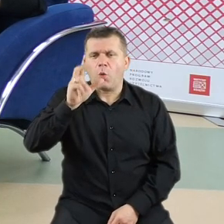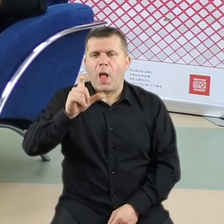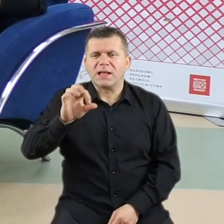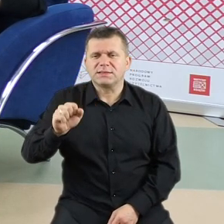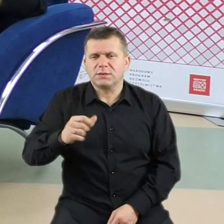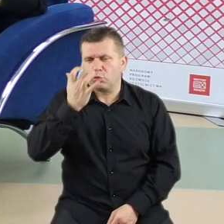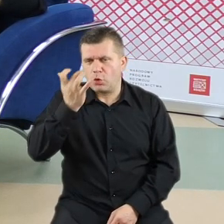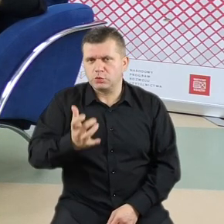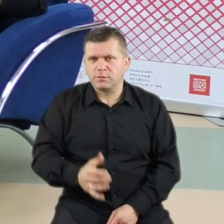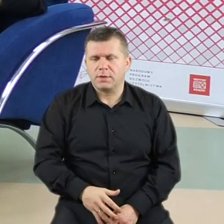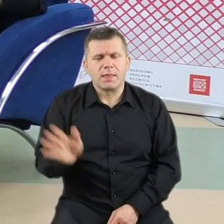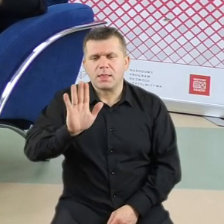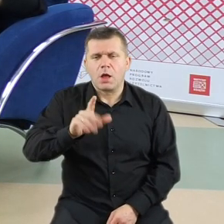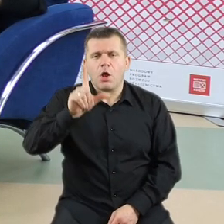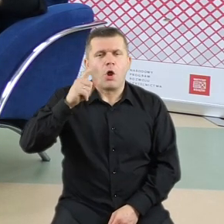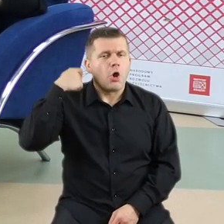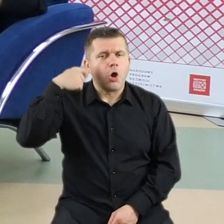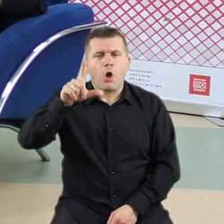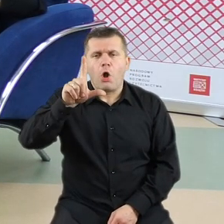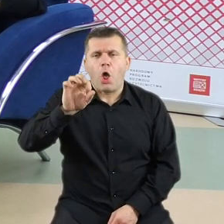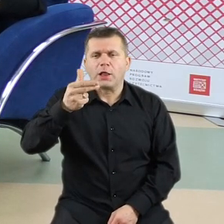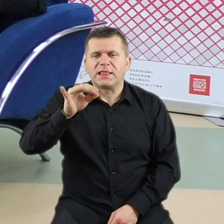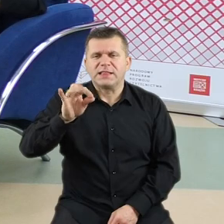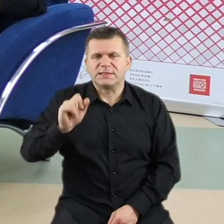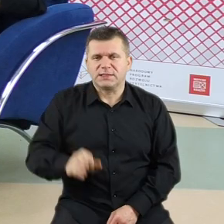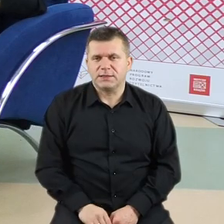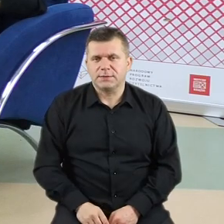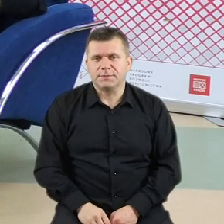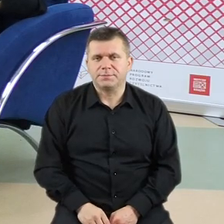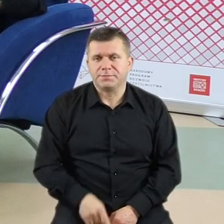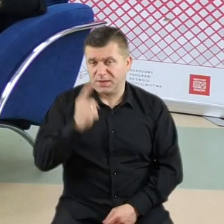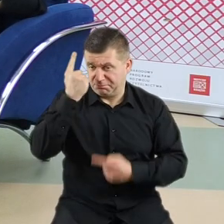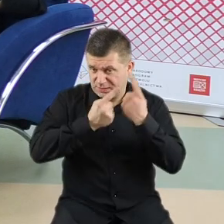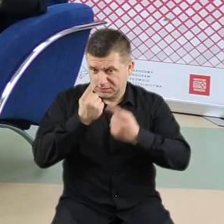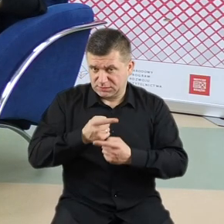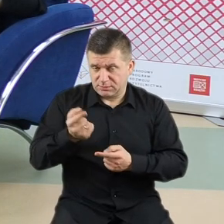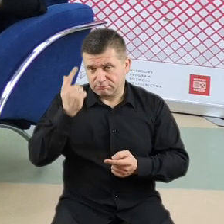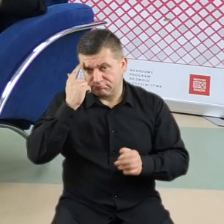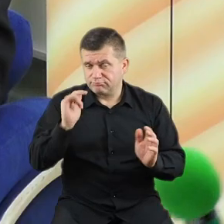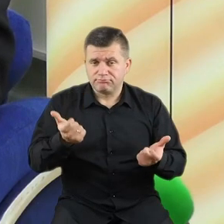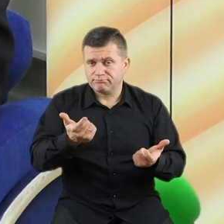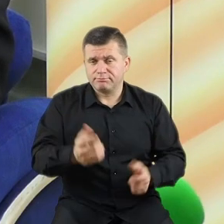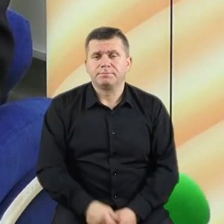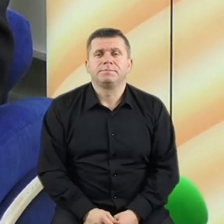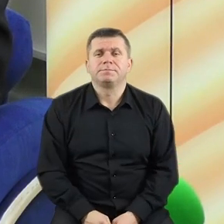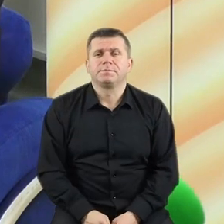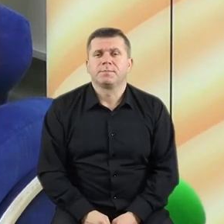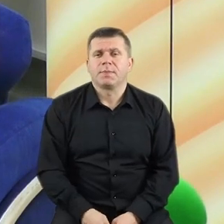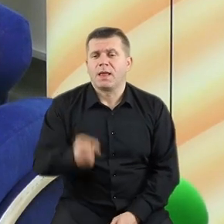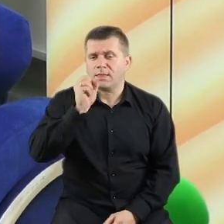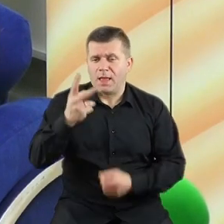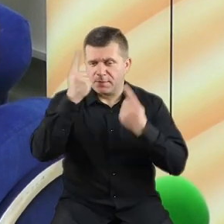na przykład. Nie rosyjskich, tylko londyńskich. Czy myślałaś też, żeby podążyć? Tak, myślałam, bo